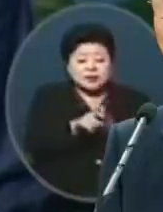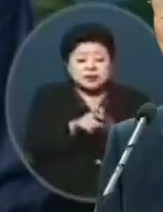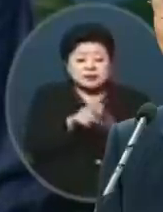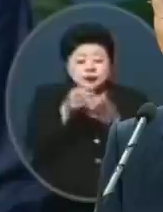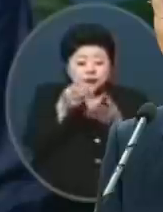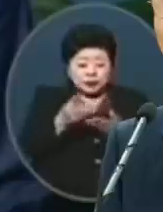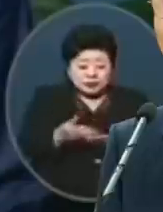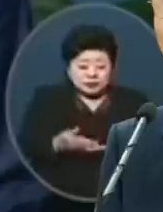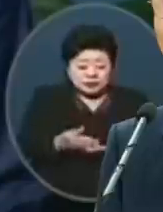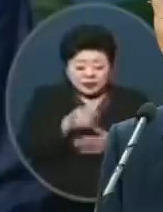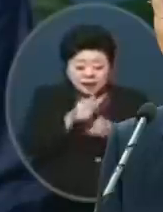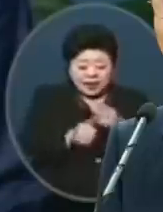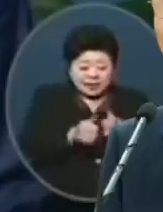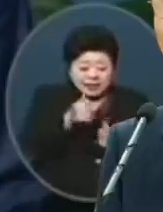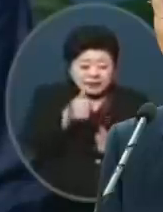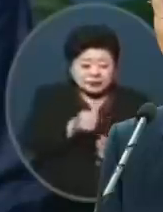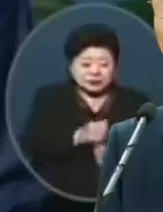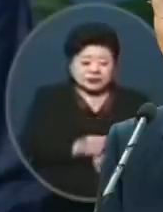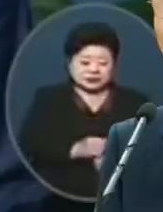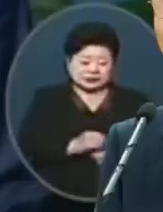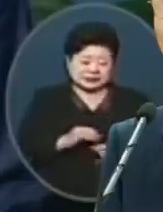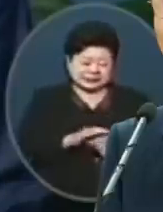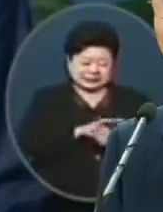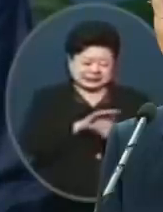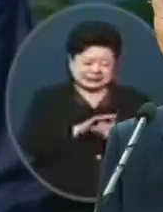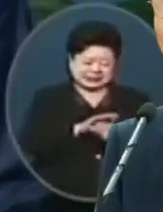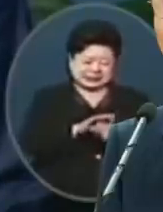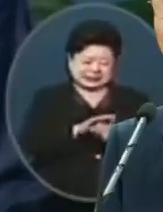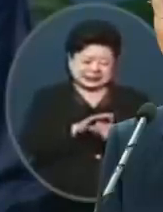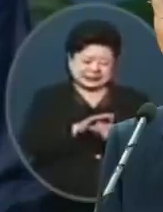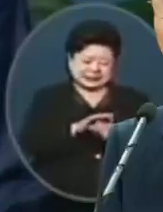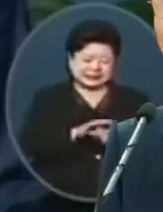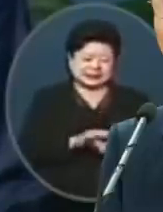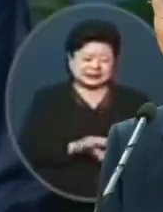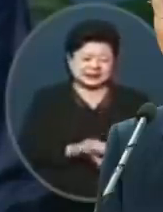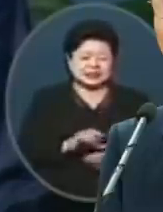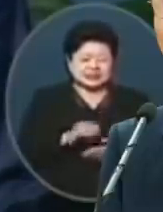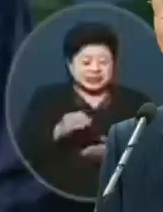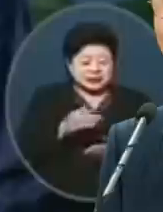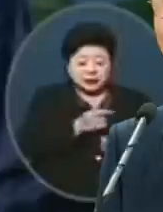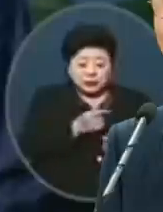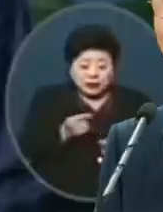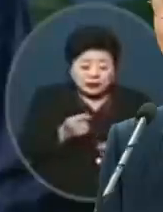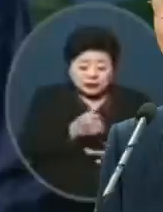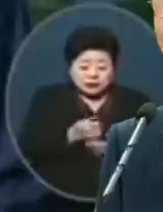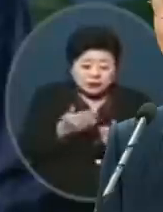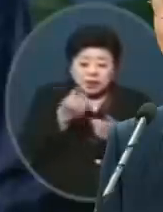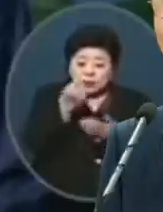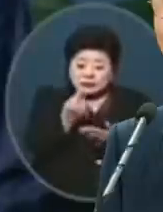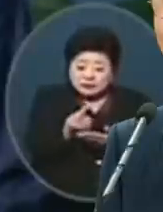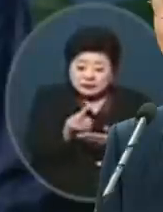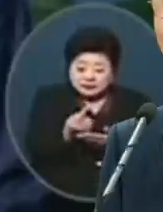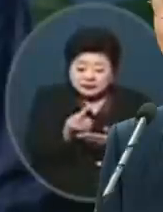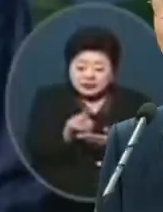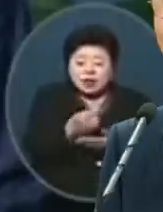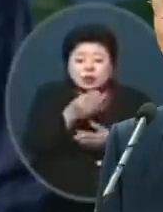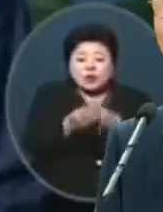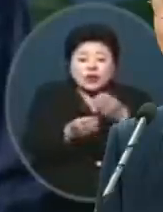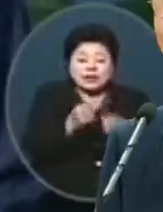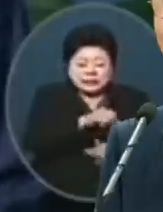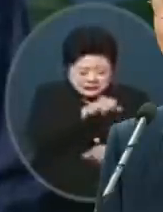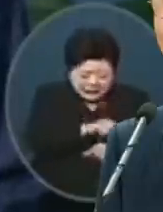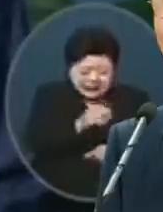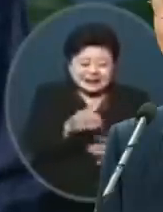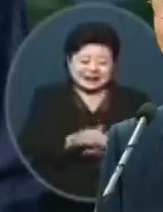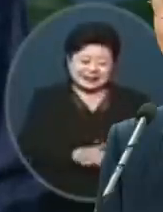말미암아 하나님이 우리를 사랑해서 구원하기 때문에 이 세리와 같이 주님께 와서 회개를 자꾸 해야